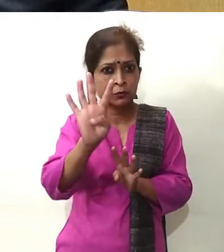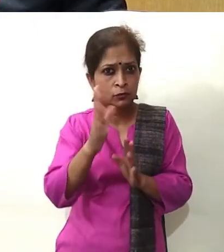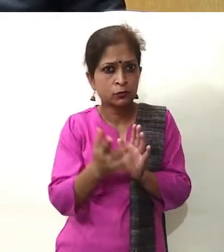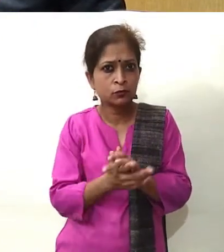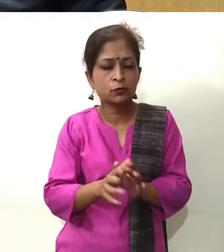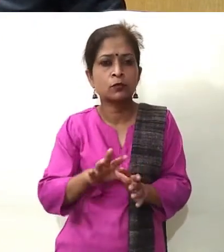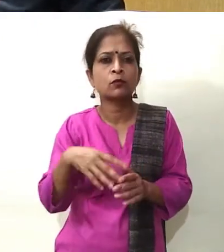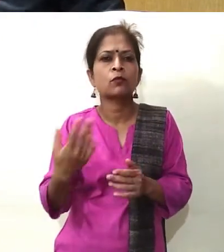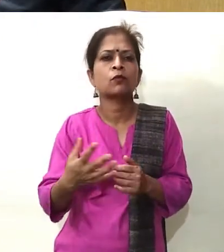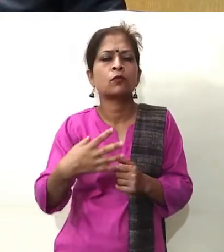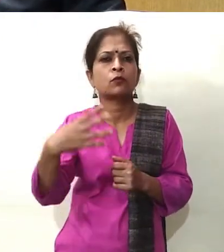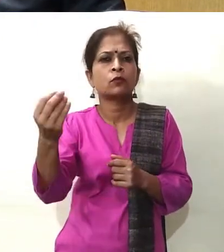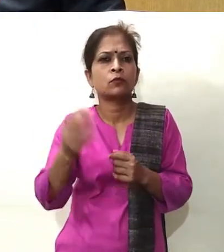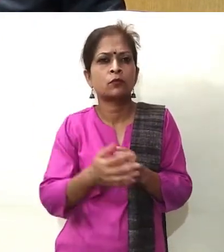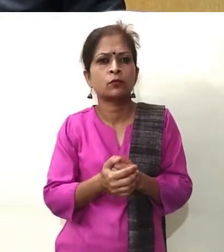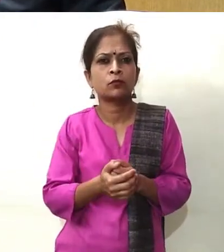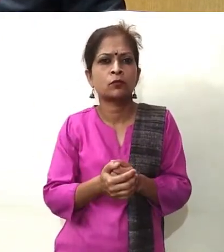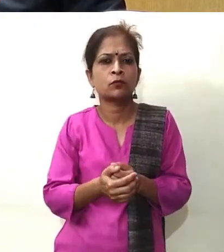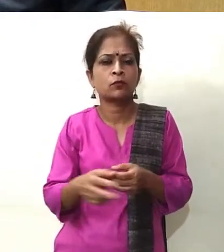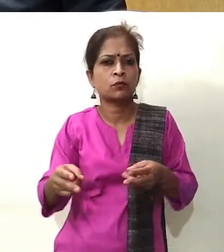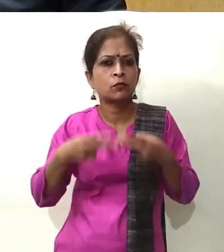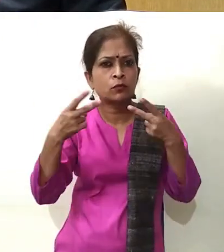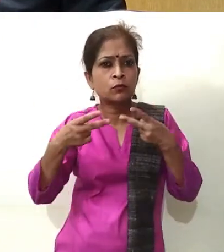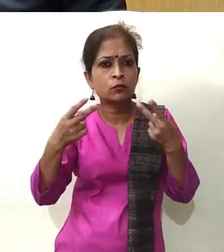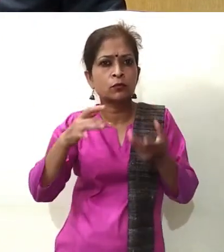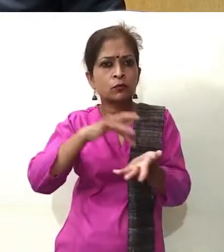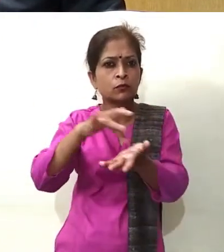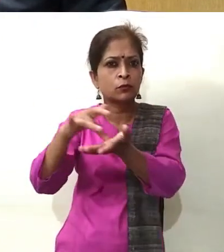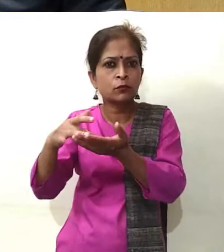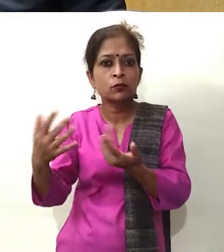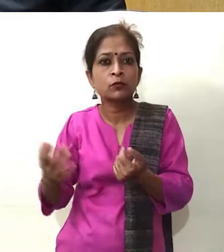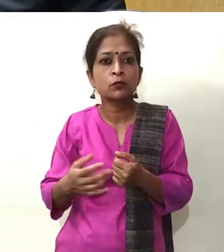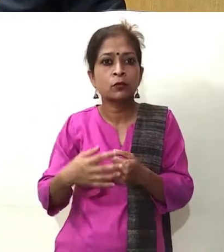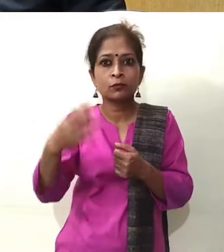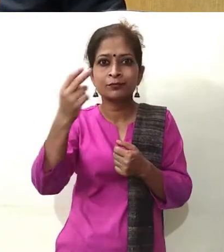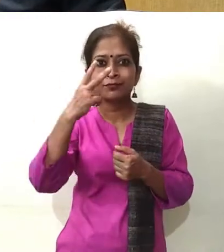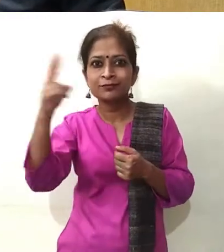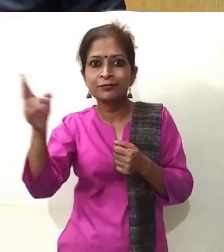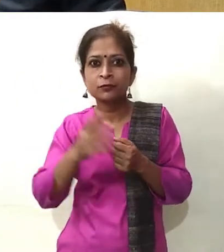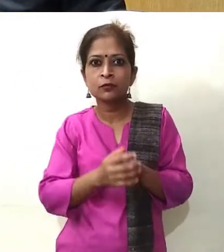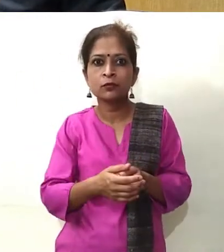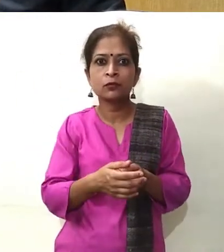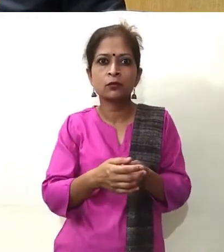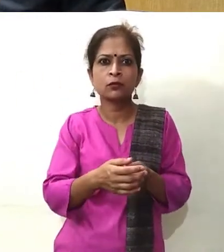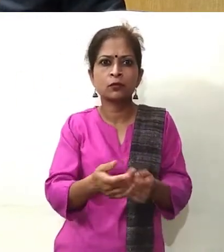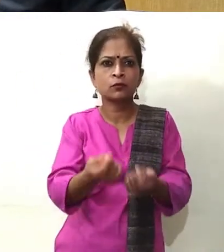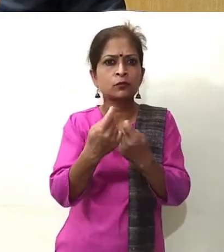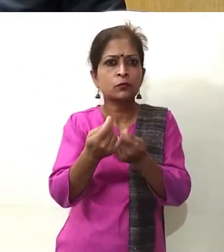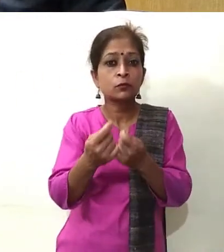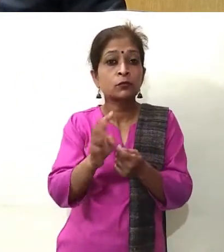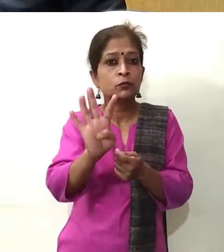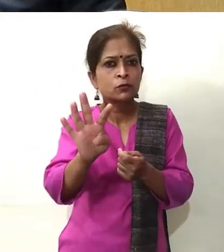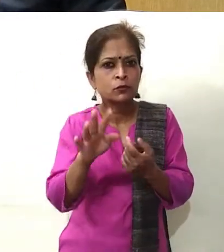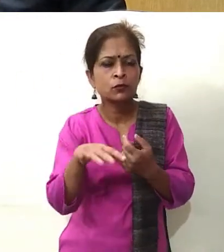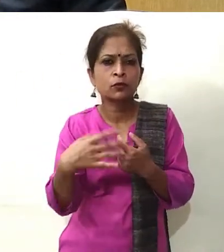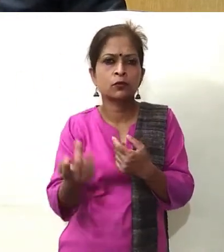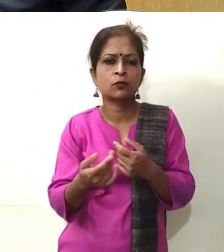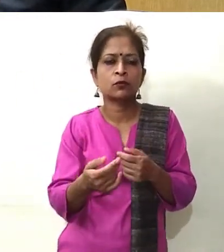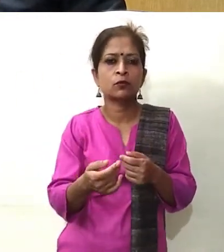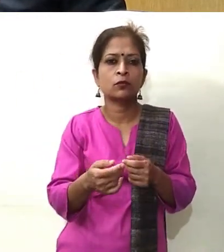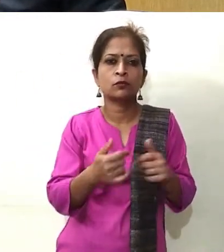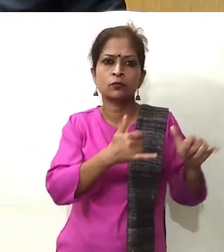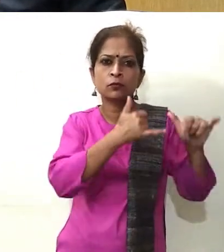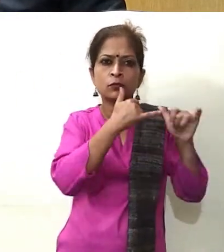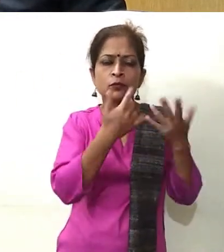किसी भी बड़े होटलों के बाहर खड़ी की गई कृष्ण और अर्जुन के रथ हो जहाँ की 4 घोड़े लगा दिए गए।